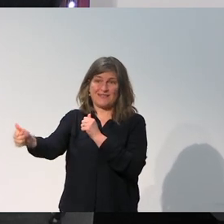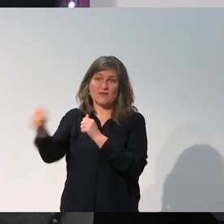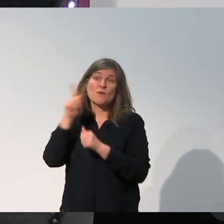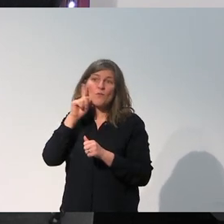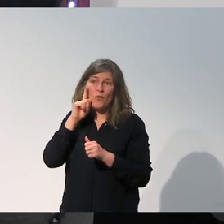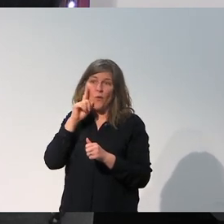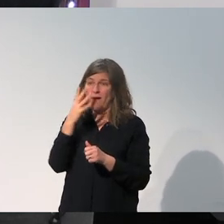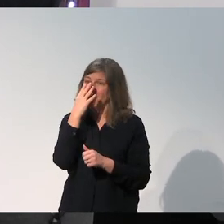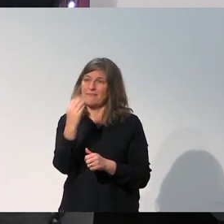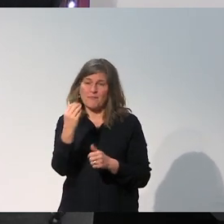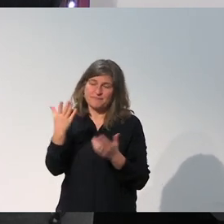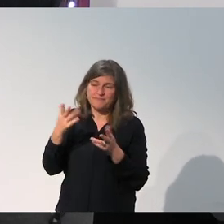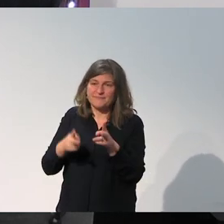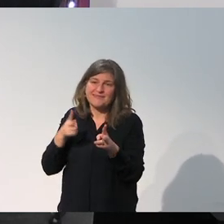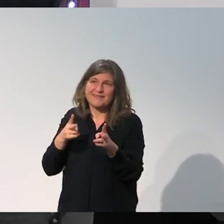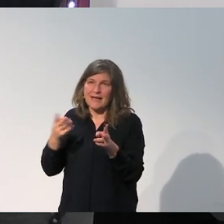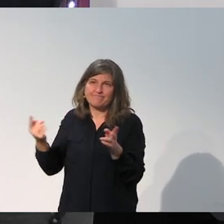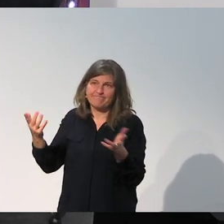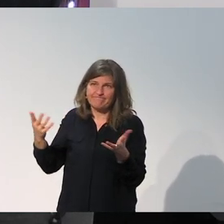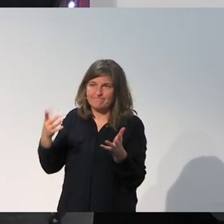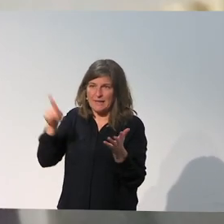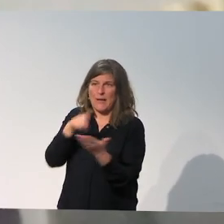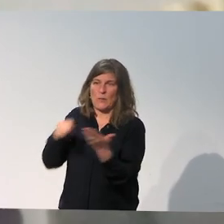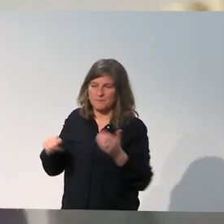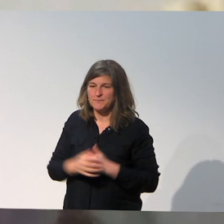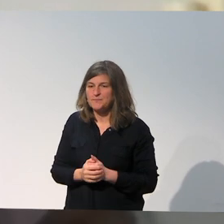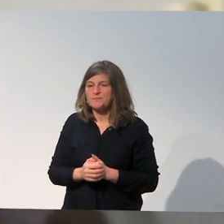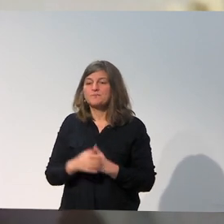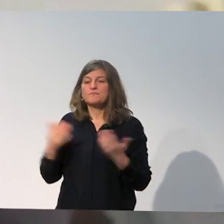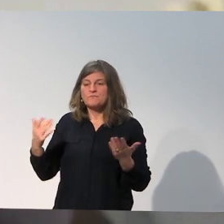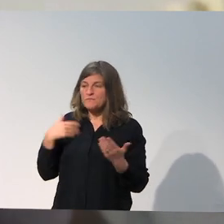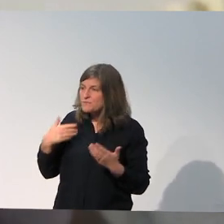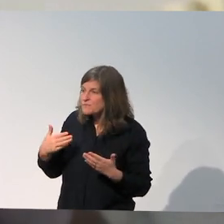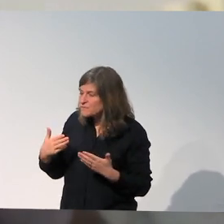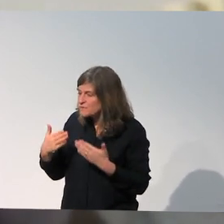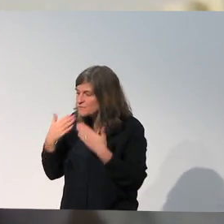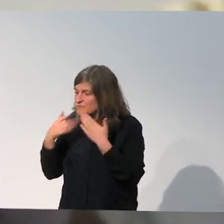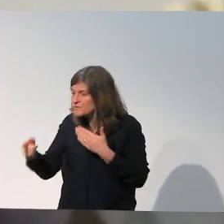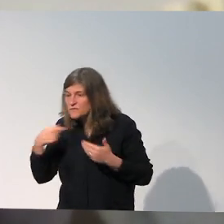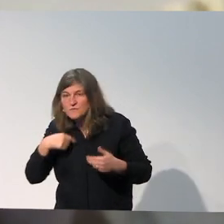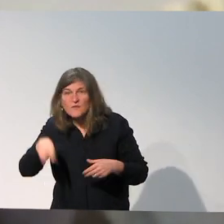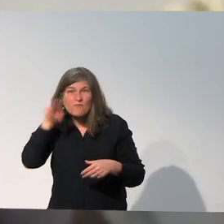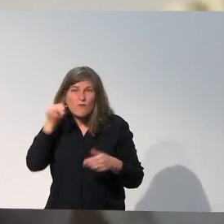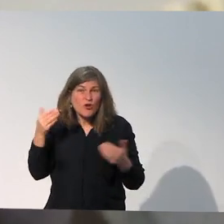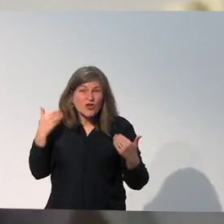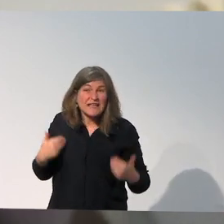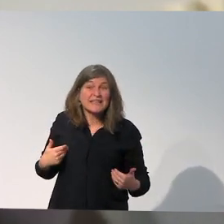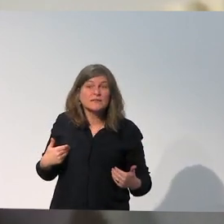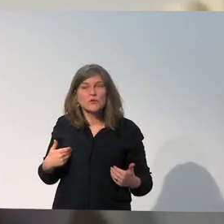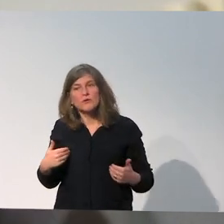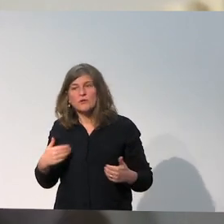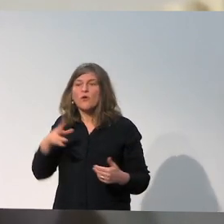Donc je vais vous poser la première question, Miguel Bonnefoy. Oui, donc, bonjour, est-ce que vous m'entendez ? Vous m'entendez ? On vous entend